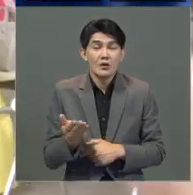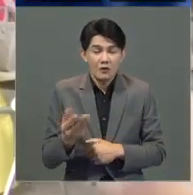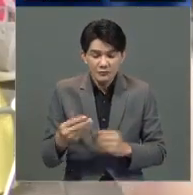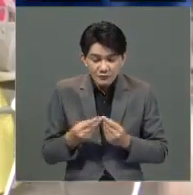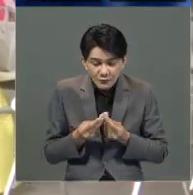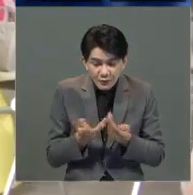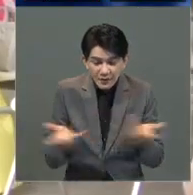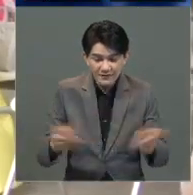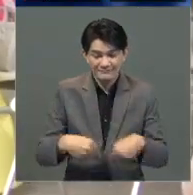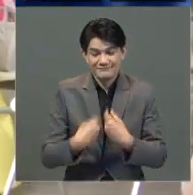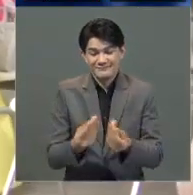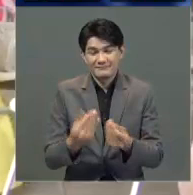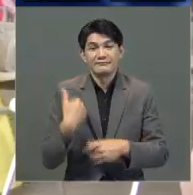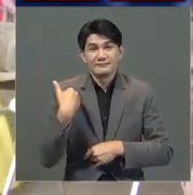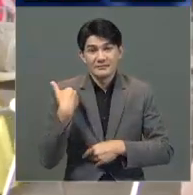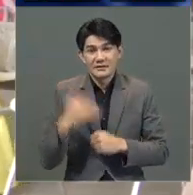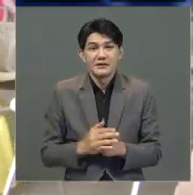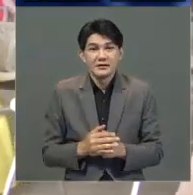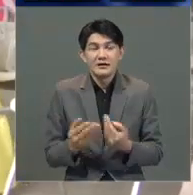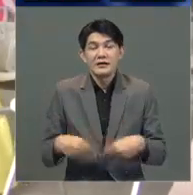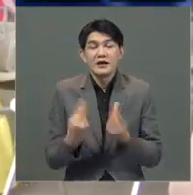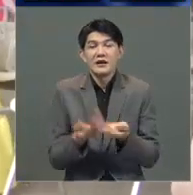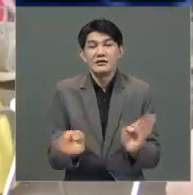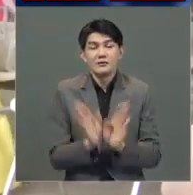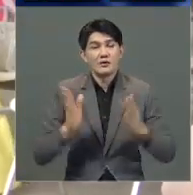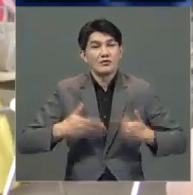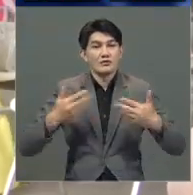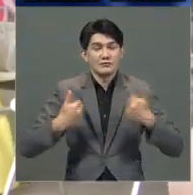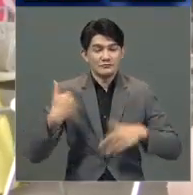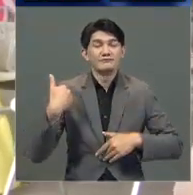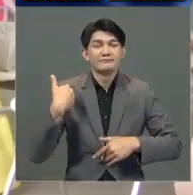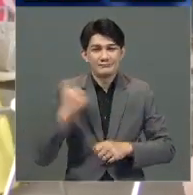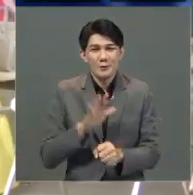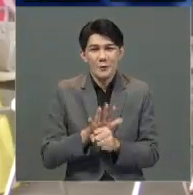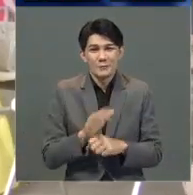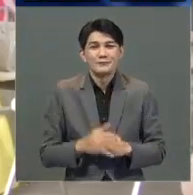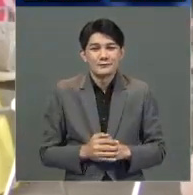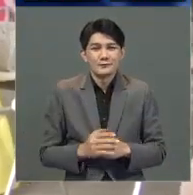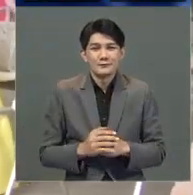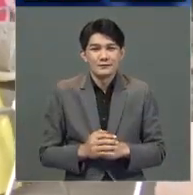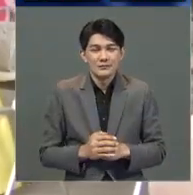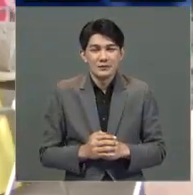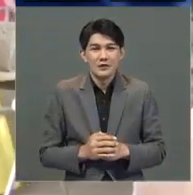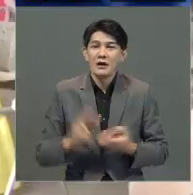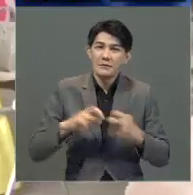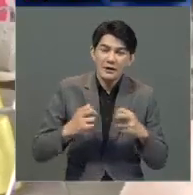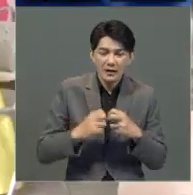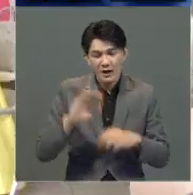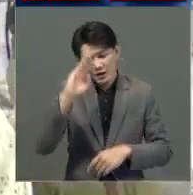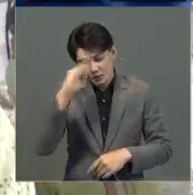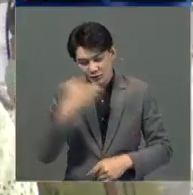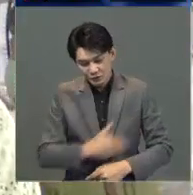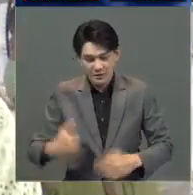ใช่เธอค่ะขอให้ครอบครัวมีความสุขแค่นั้นแหละต่อให้โรคภัยไข้เจ็บใจหาย